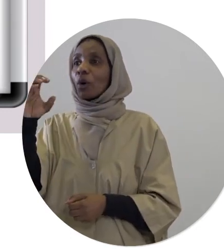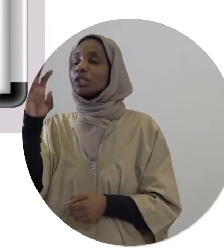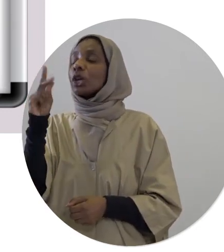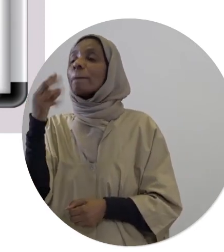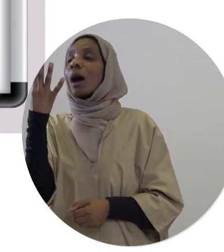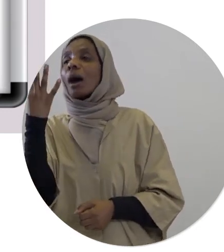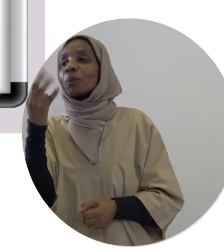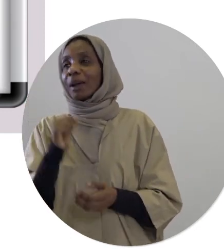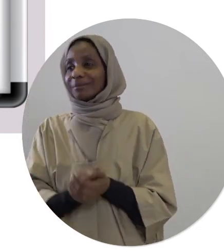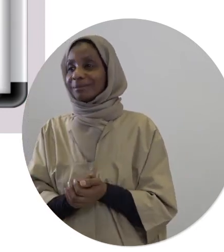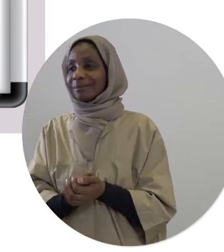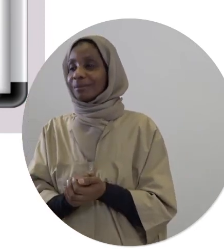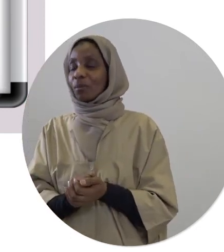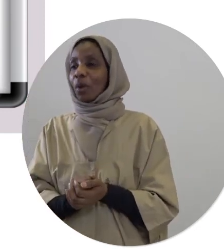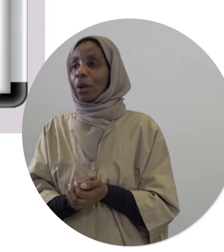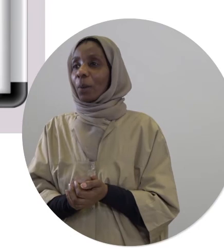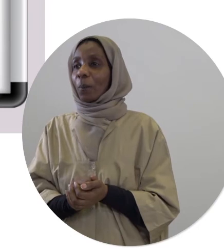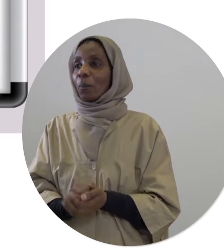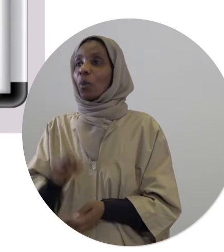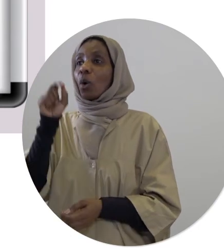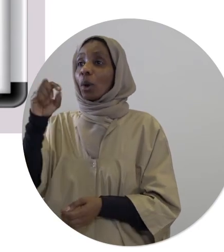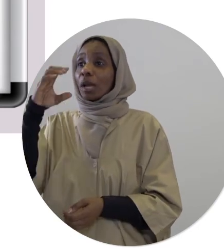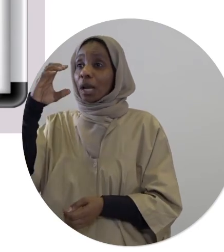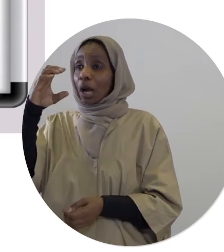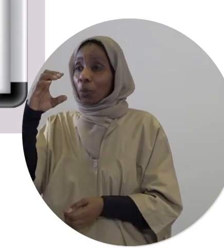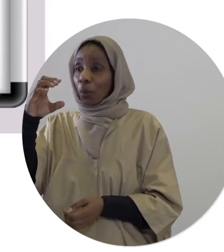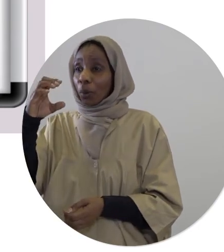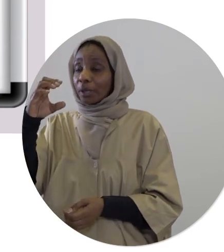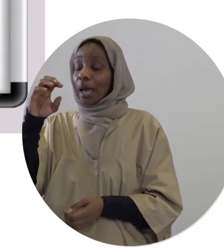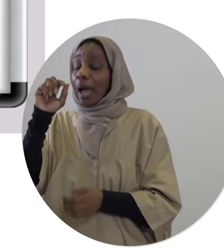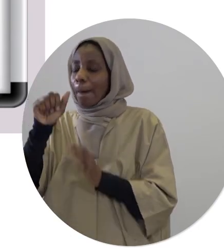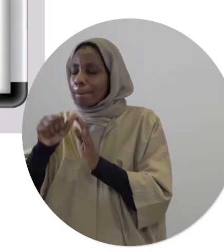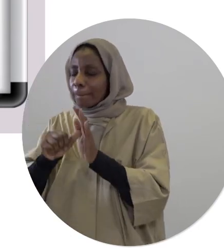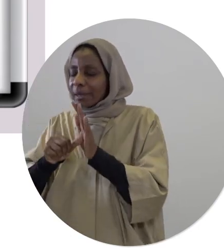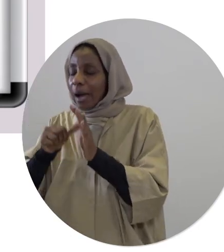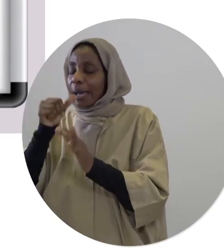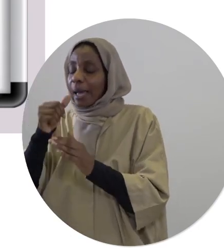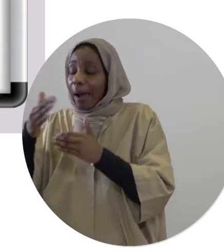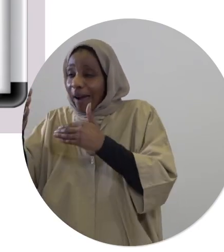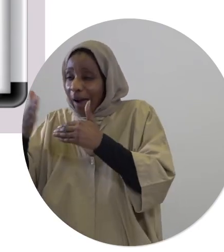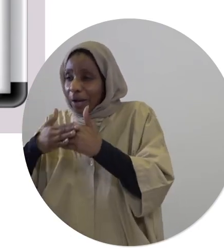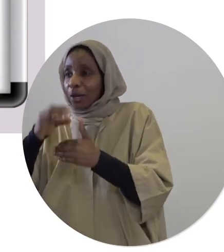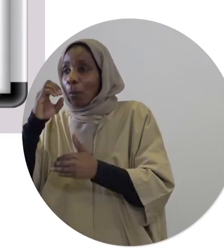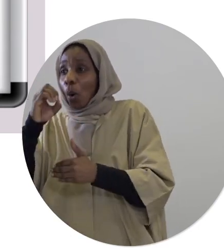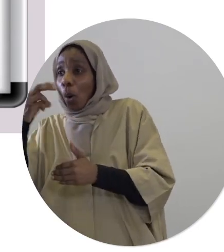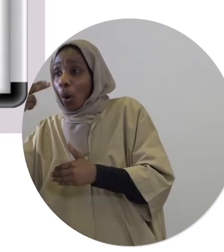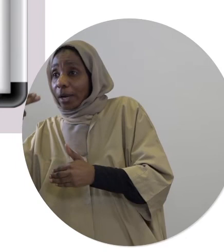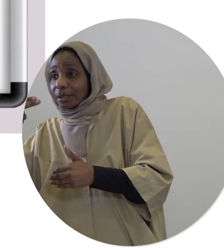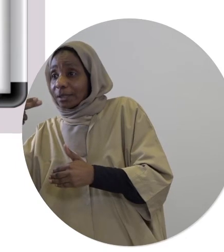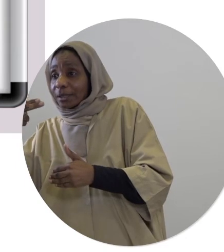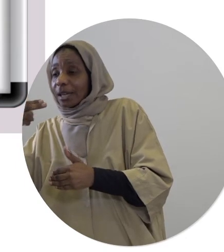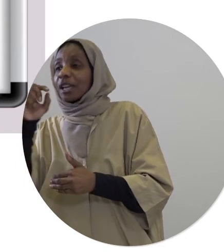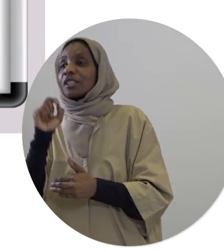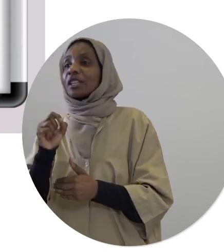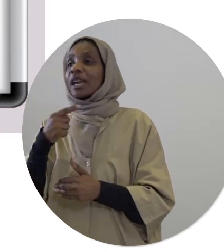ذرات الكربون، وبما أن نبتدي ترقيم مجموعة الهيدروكسيل من ثلاث ذرات كربون وأكثر،